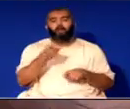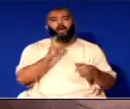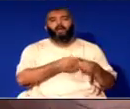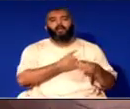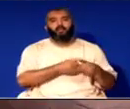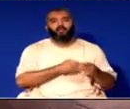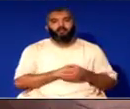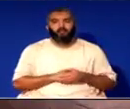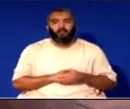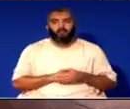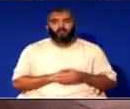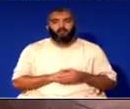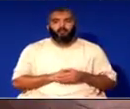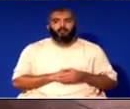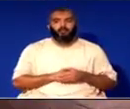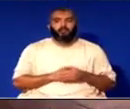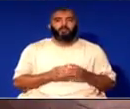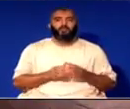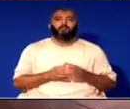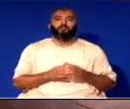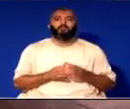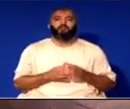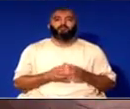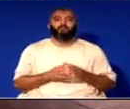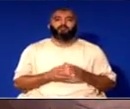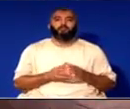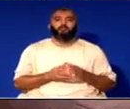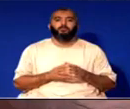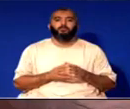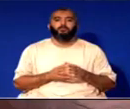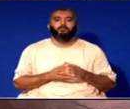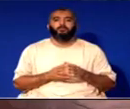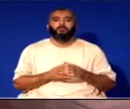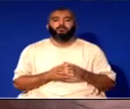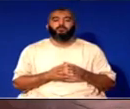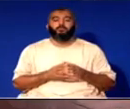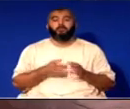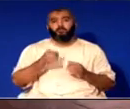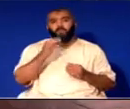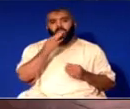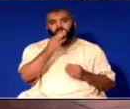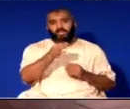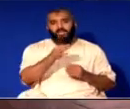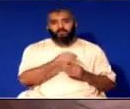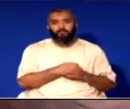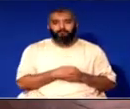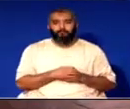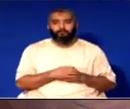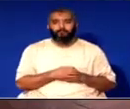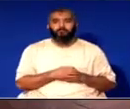مشي هذه الصورة احنا يسموها حبس الظل ولا كذا يعني. ولكن احنا نقول